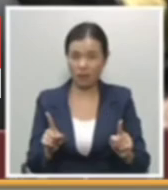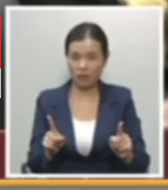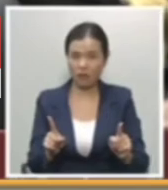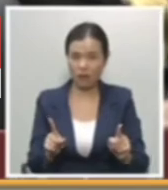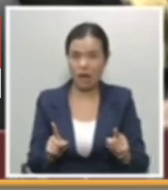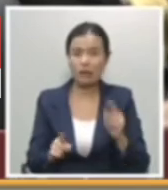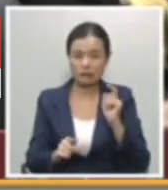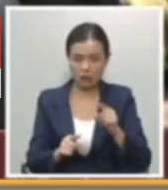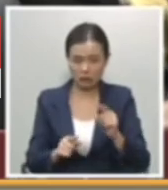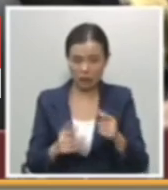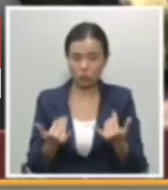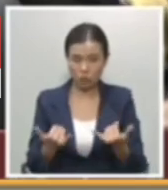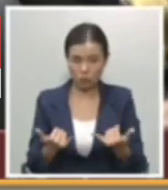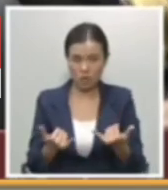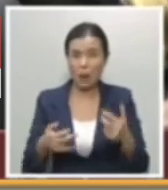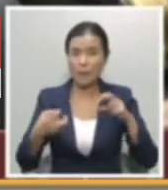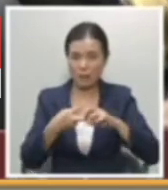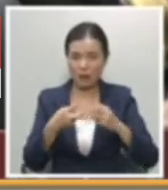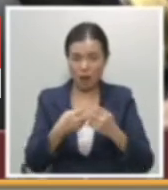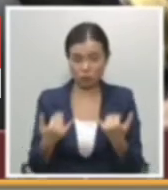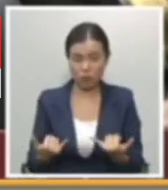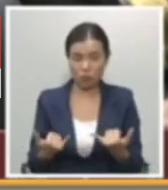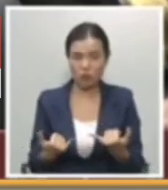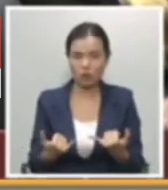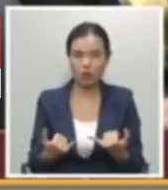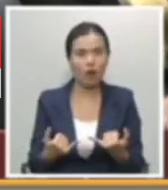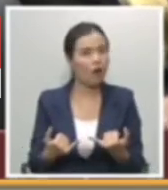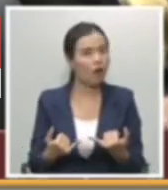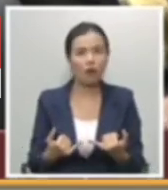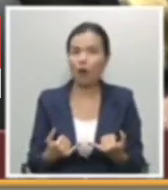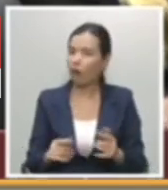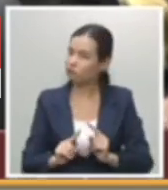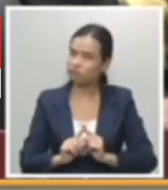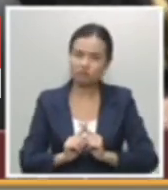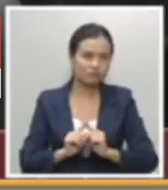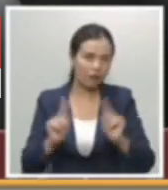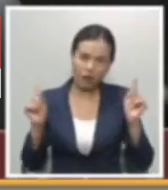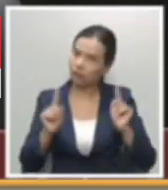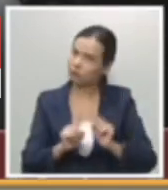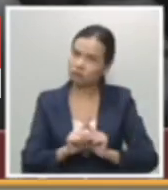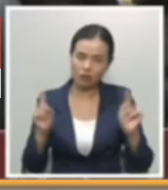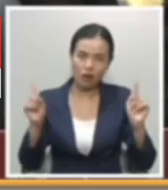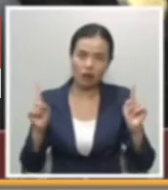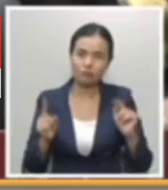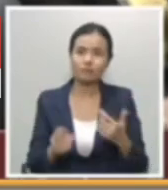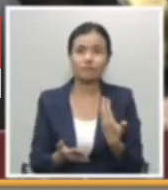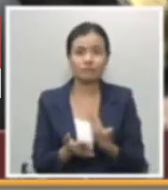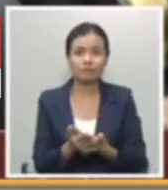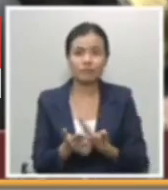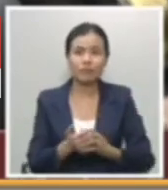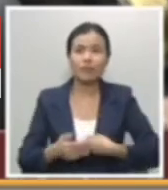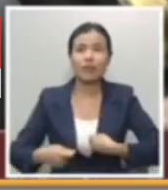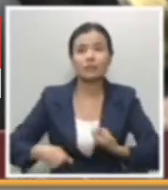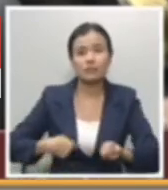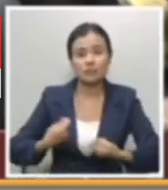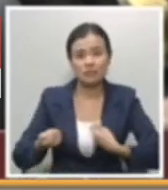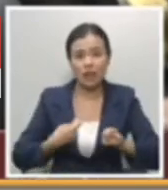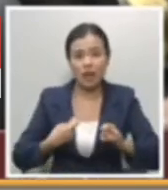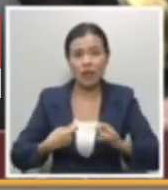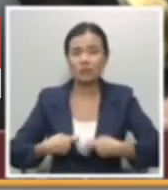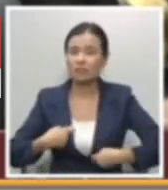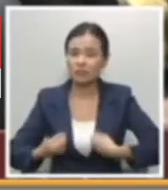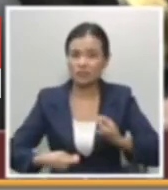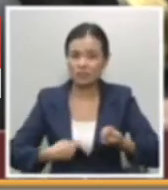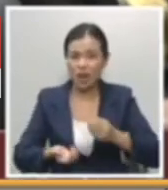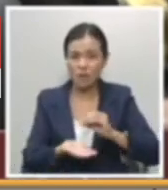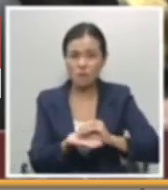ต่ที่อยู่ในขณะนี้ได้เป็นขณะนี้มันตรงกันข้ามเราใช้จ่ายมากมายเยอะ